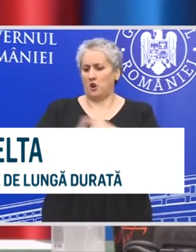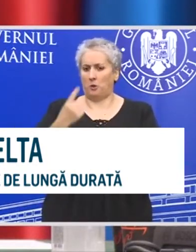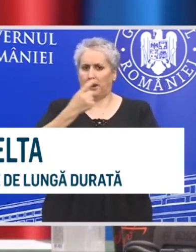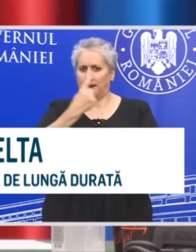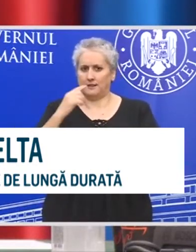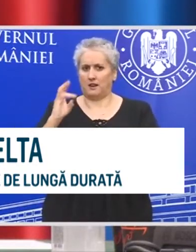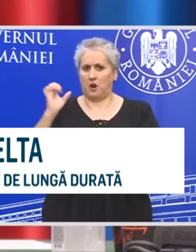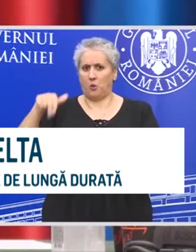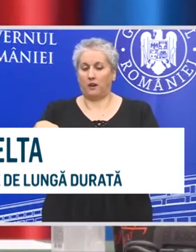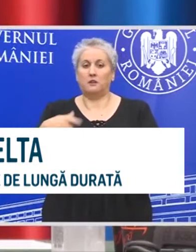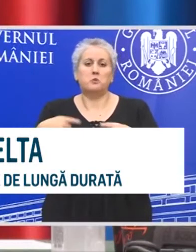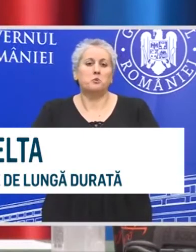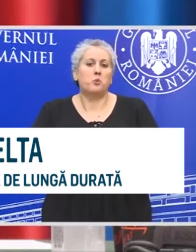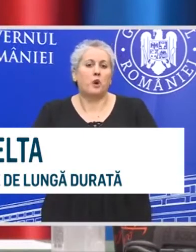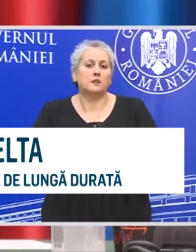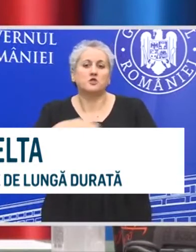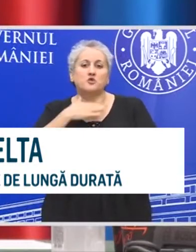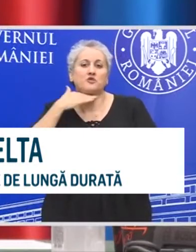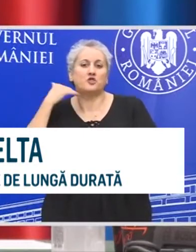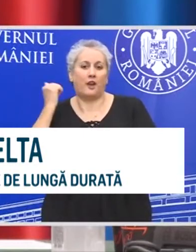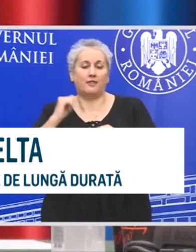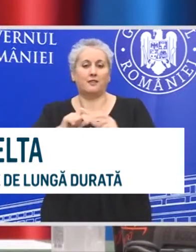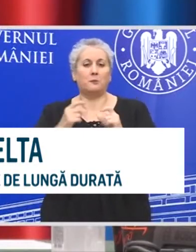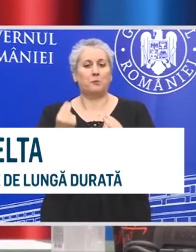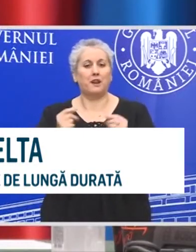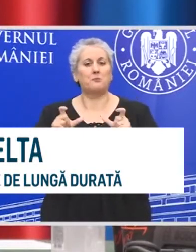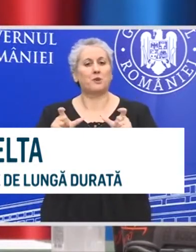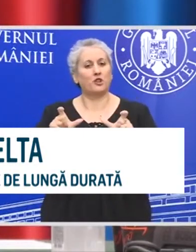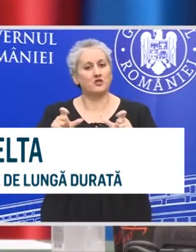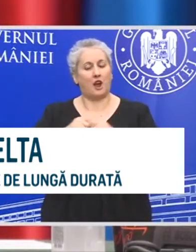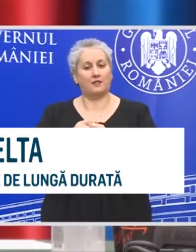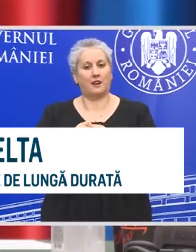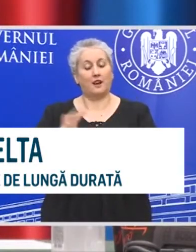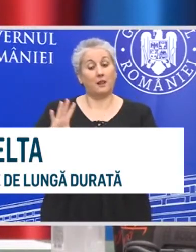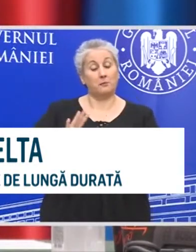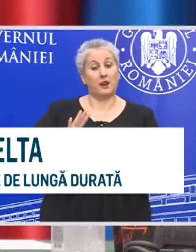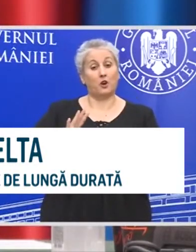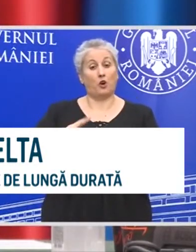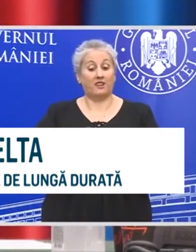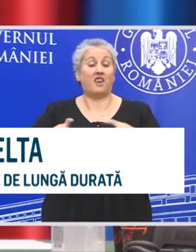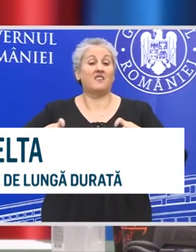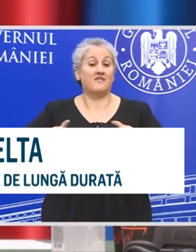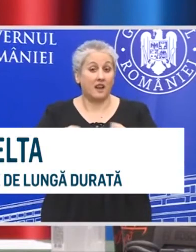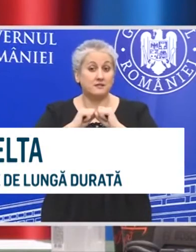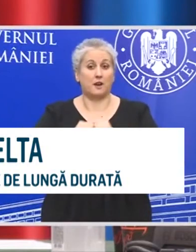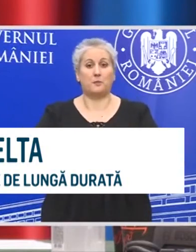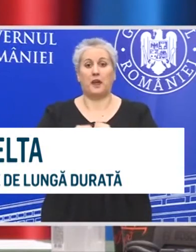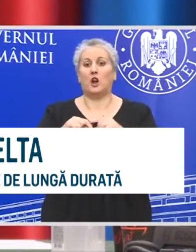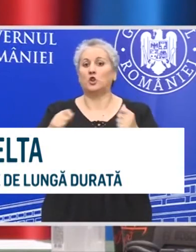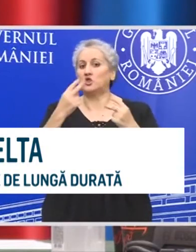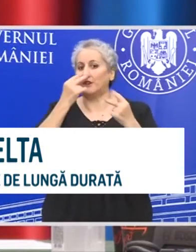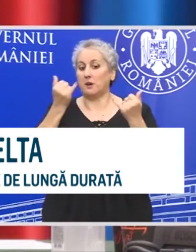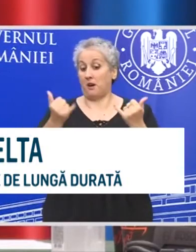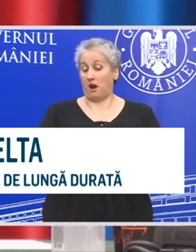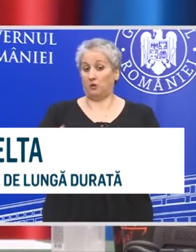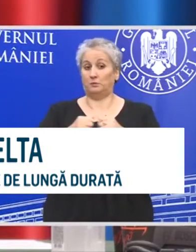din buhan nu sunt suficient de bine protejate față de riscul de infecție ca atare tu ceea ce vedem în momentul de față